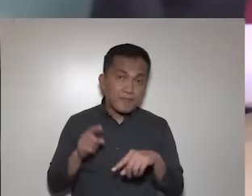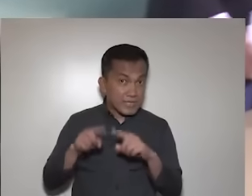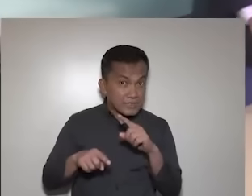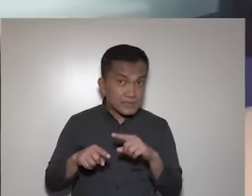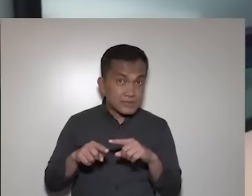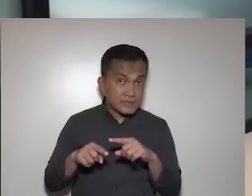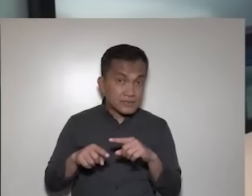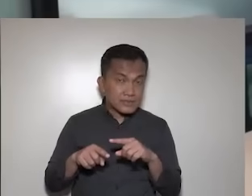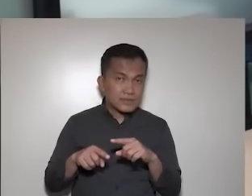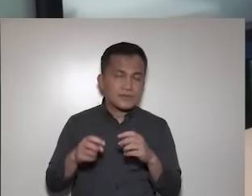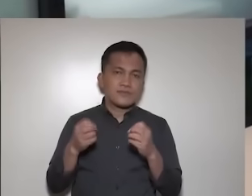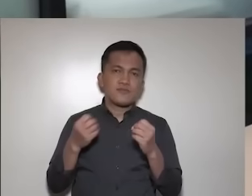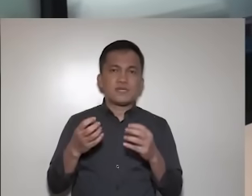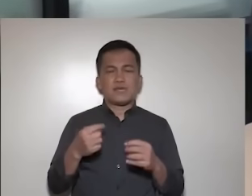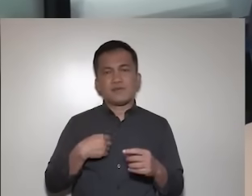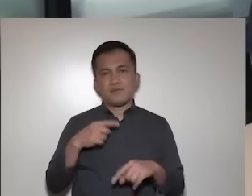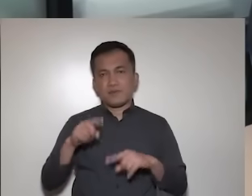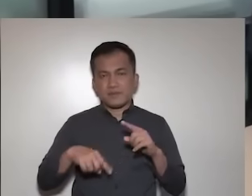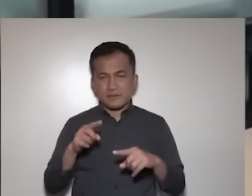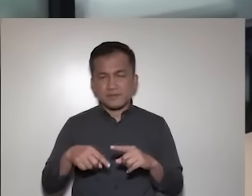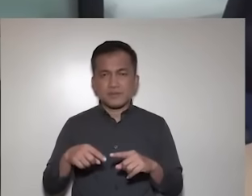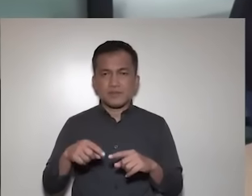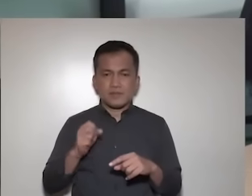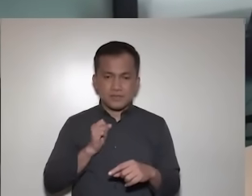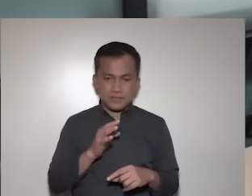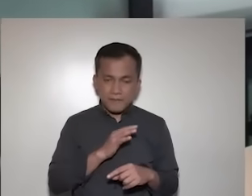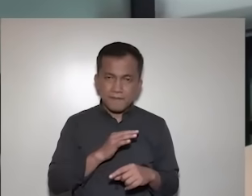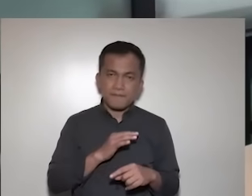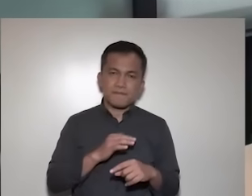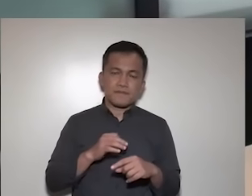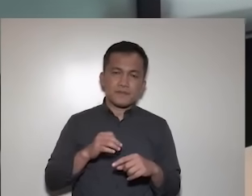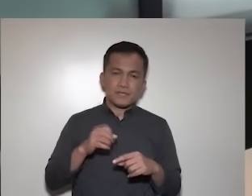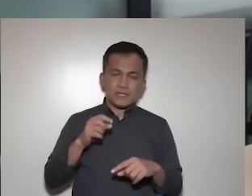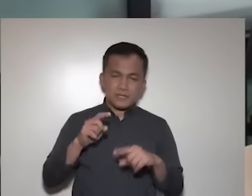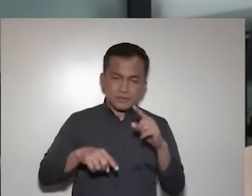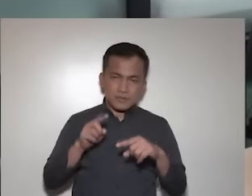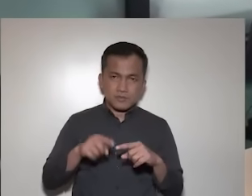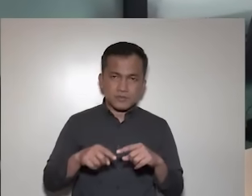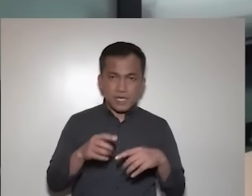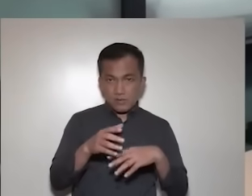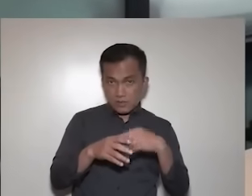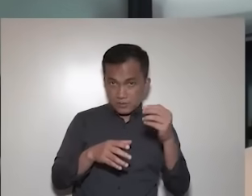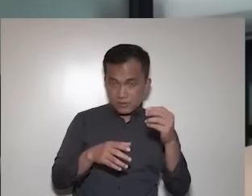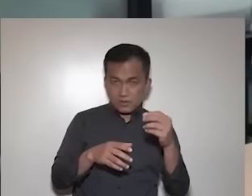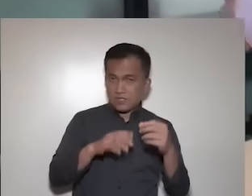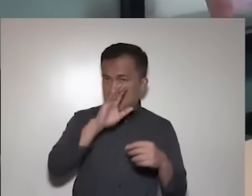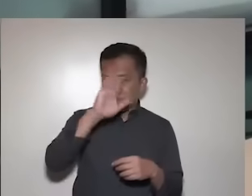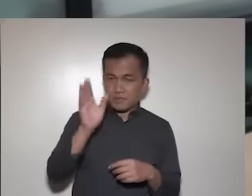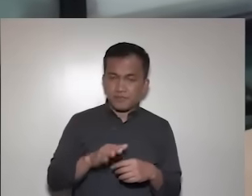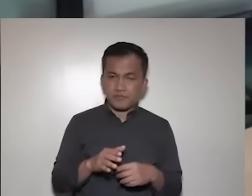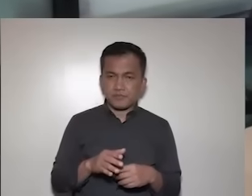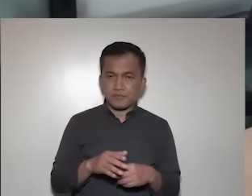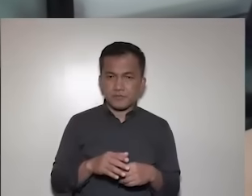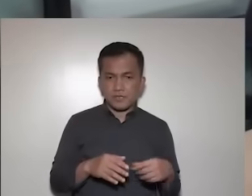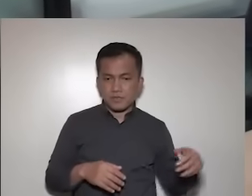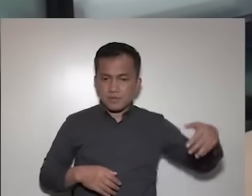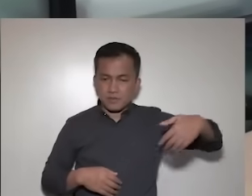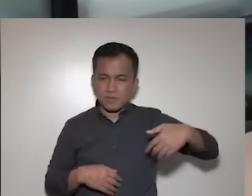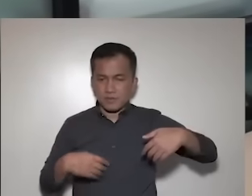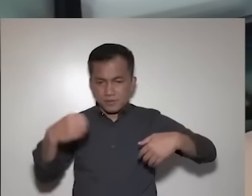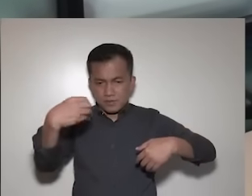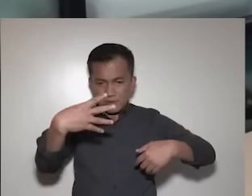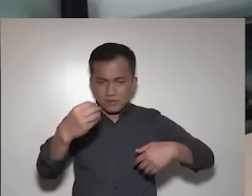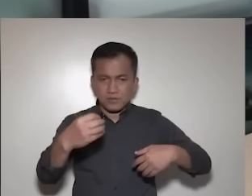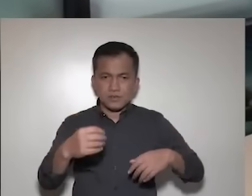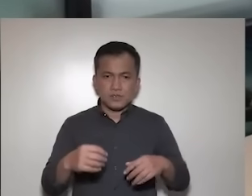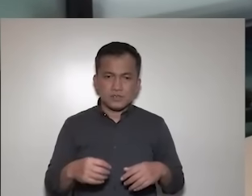lang? Opo. Marami ko mga friends, mga staff ko, mga kaibigan ko sa labas. Opo. Never ko ho silang inakbay ang kapicture.